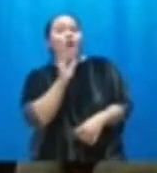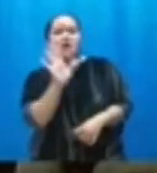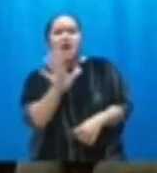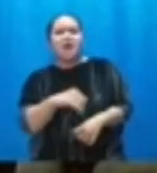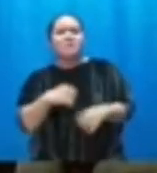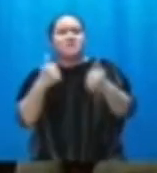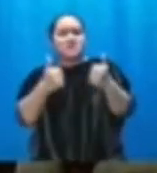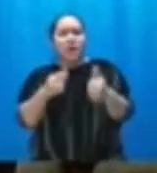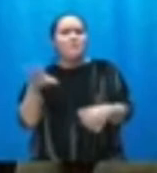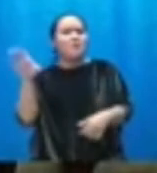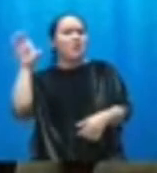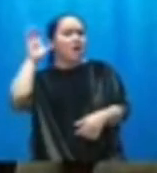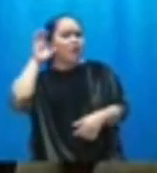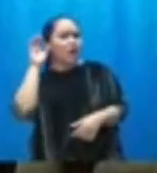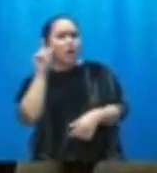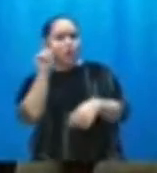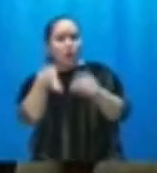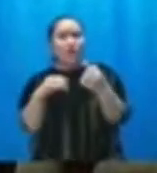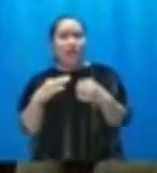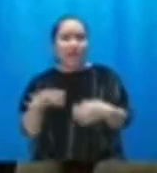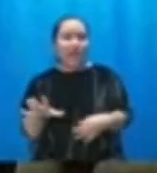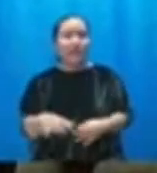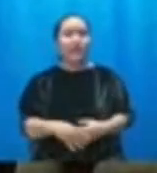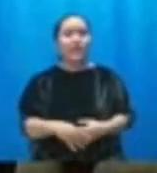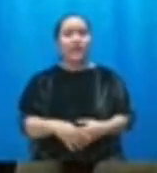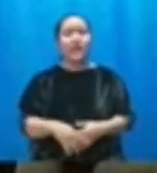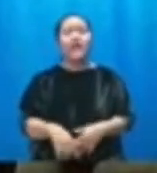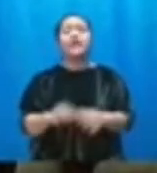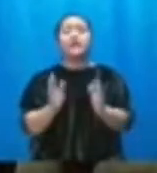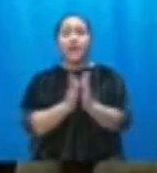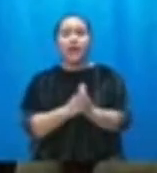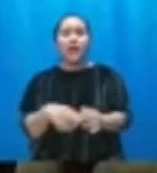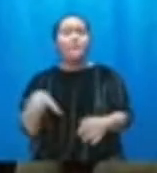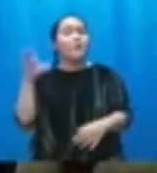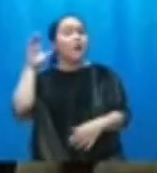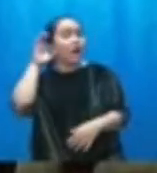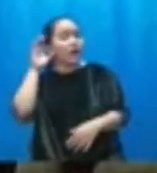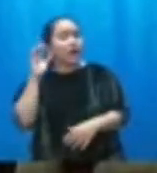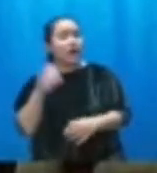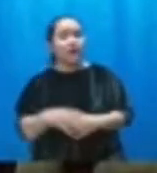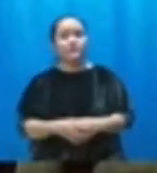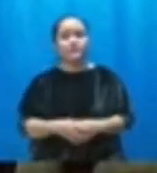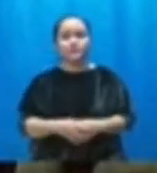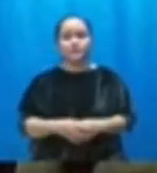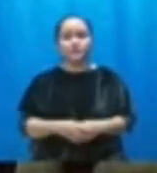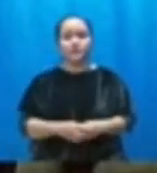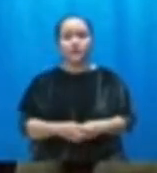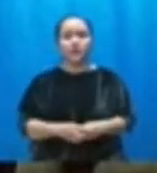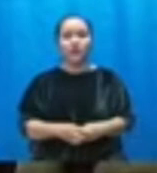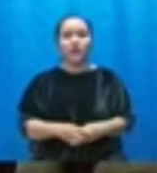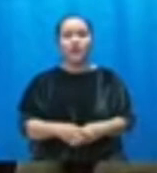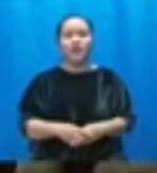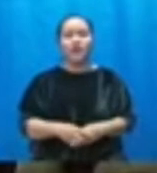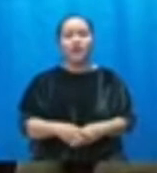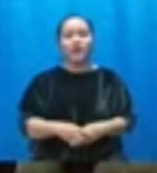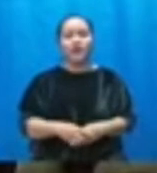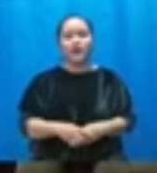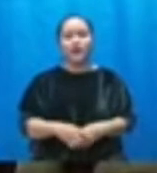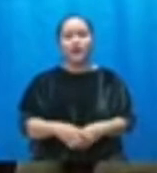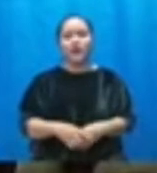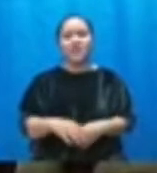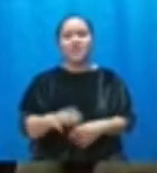tidak bisa mendengar melalui apa yang diucapkan ya dirinya sendiri terus Hai tidak pernah menggambarkan kebaikan orang